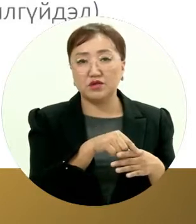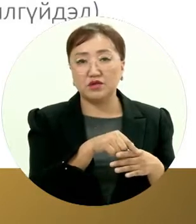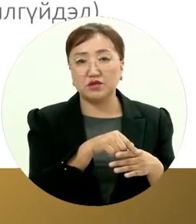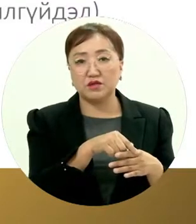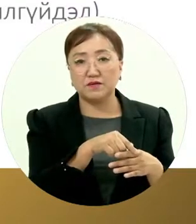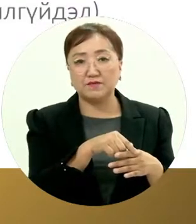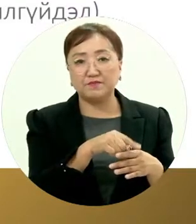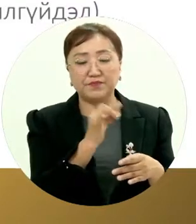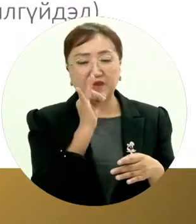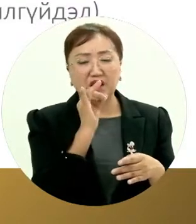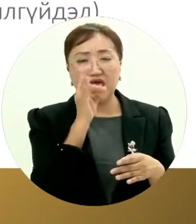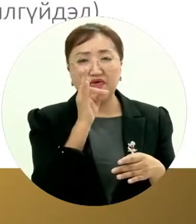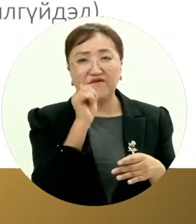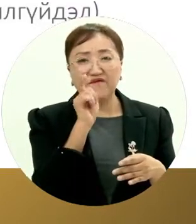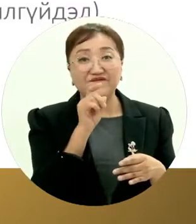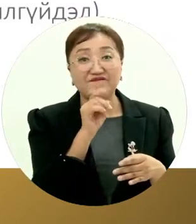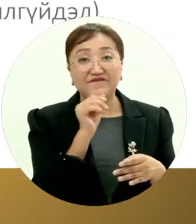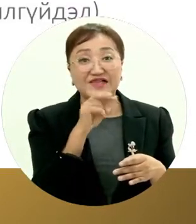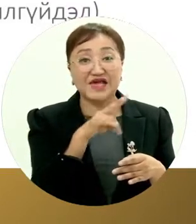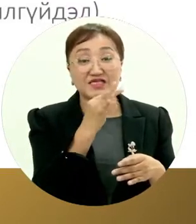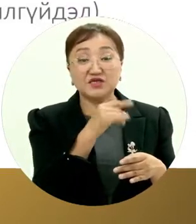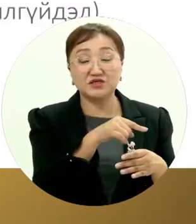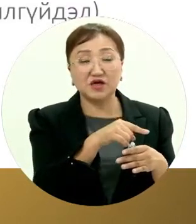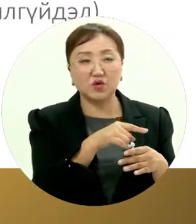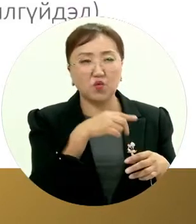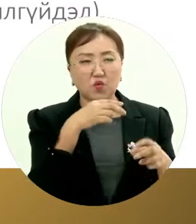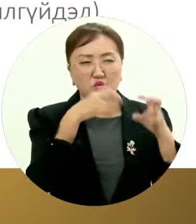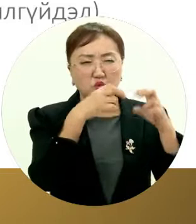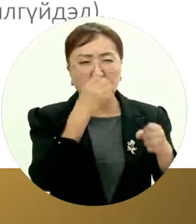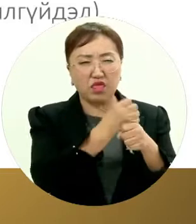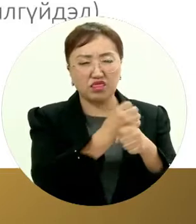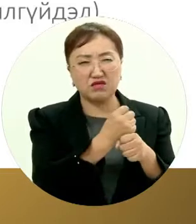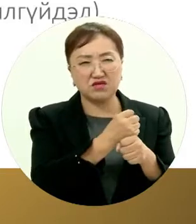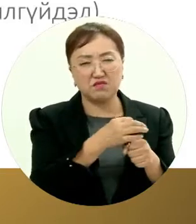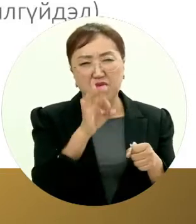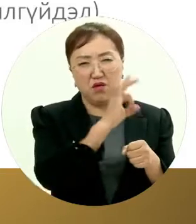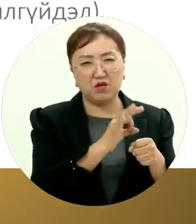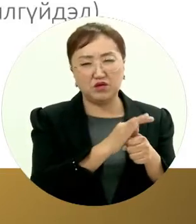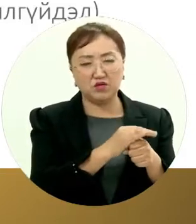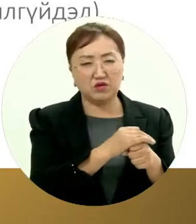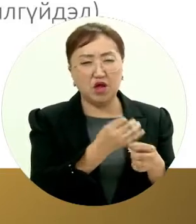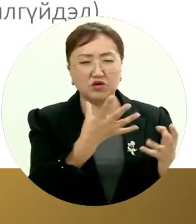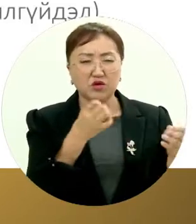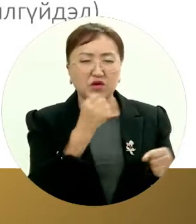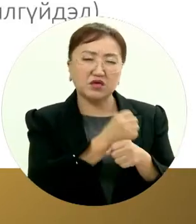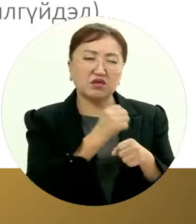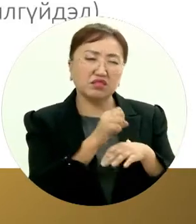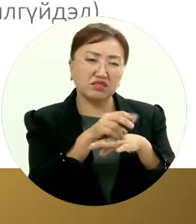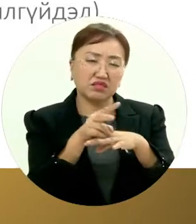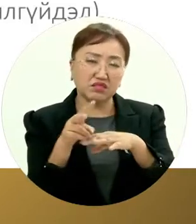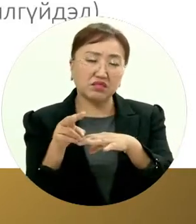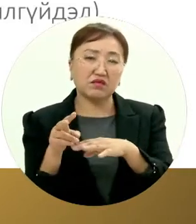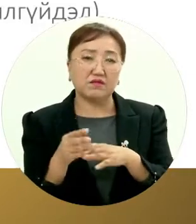болохоор инфляци унснаар үйлдвэрлэл нь ажилгүй болонгууд маш олноор ажилчдаа гаргаж